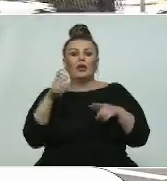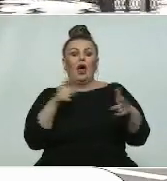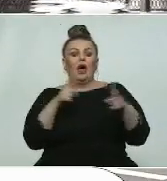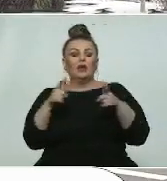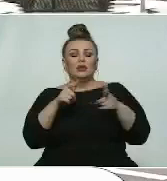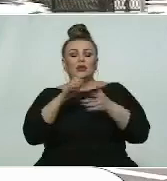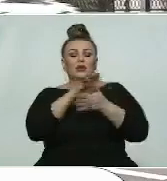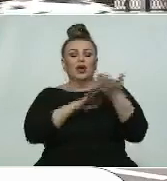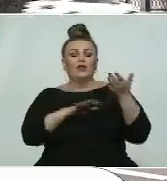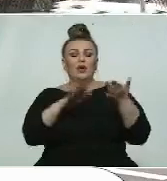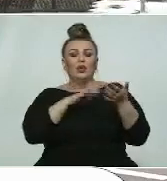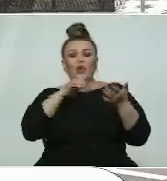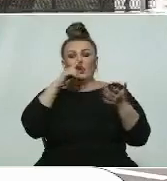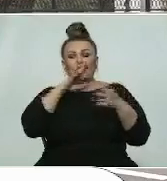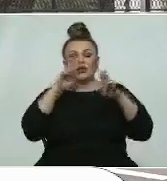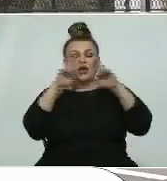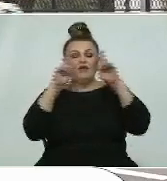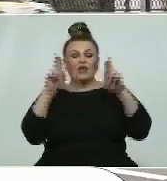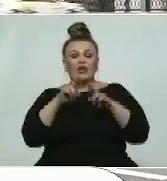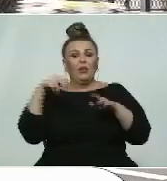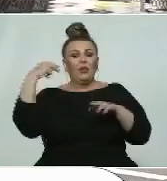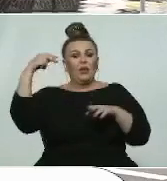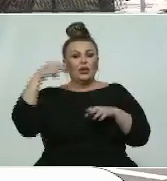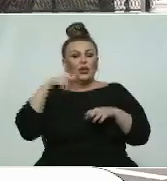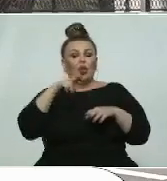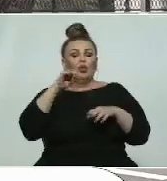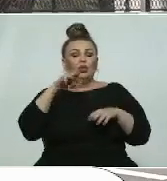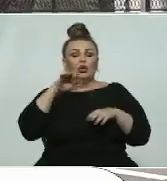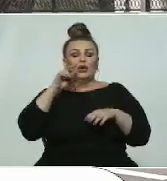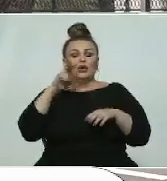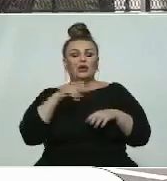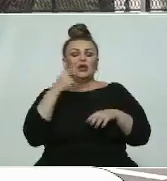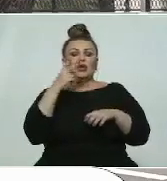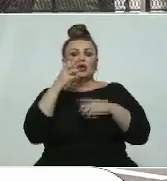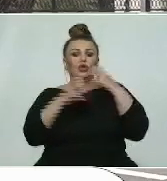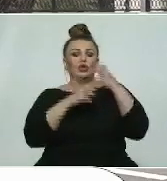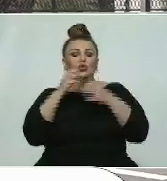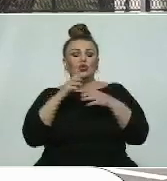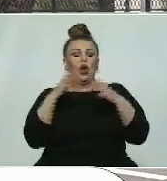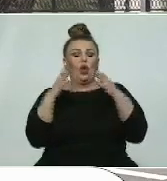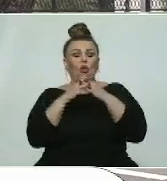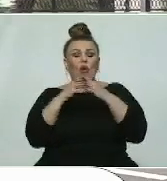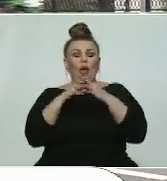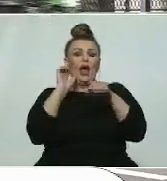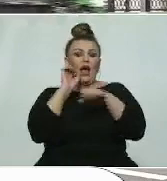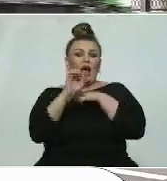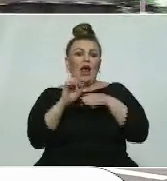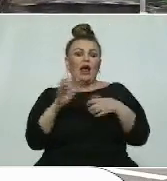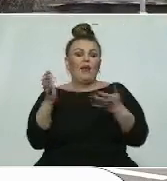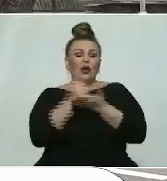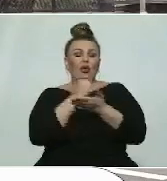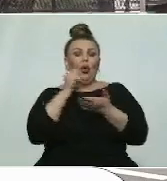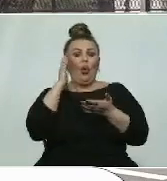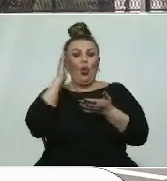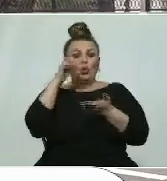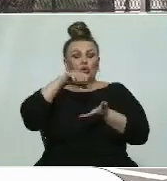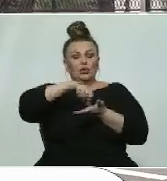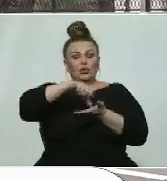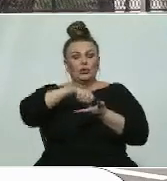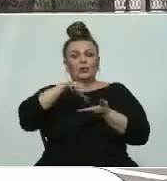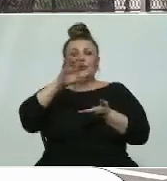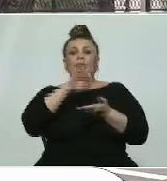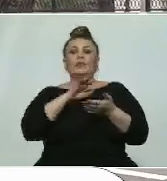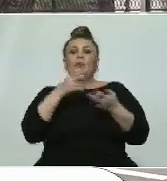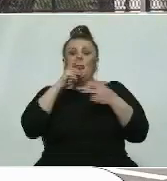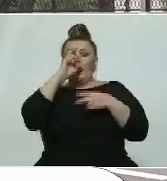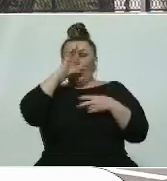edir. Və qeyd edim ki, Rusiya Federasiyasının prezidenti Vladimir Putin İkinci Dünya müharibəsində qələbənin əldə olmasında iştirak etmiş bir